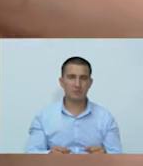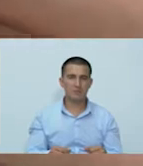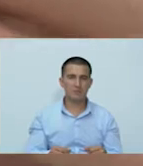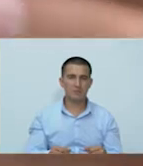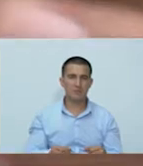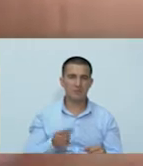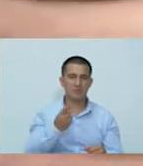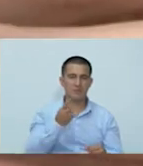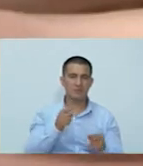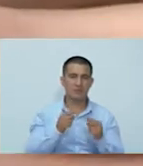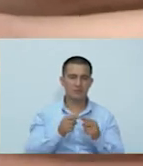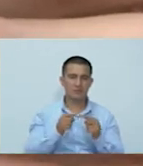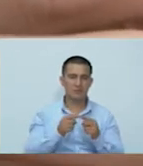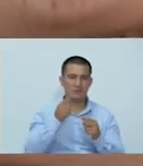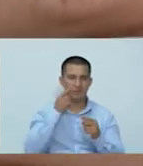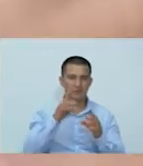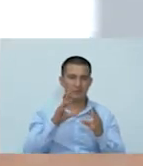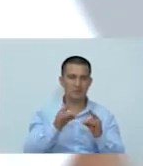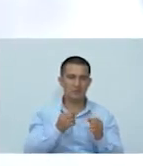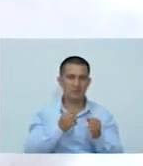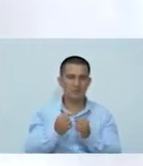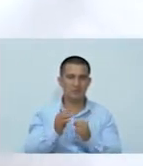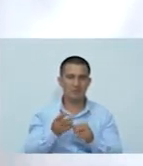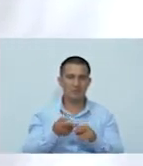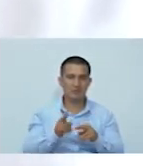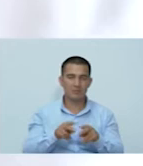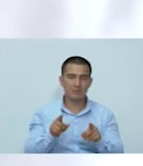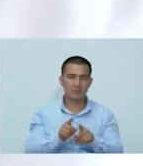bir uchini qayriltirib olamiz. Mana shu shaklda